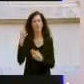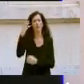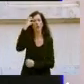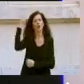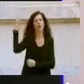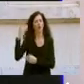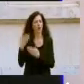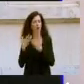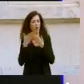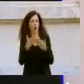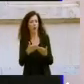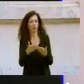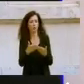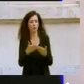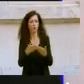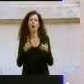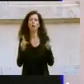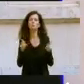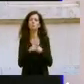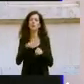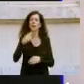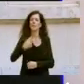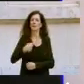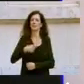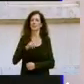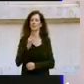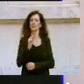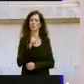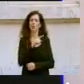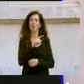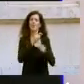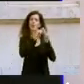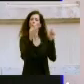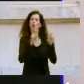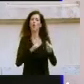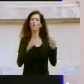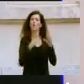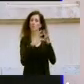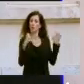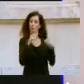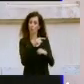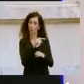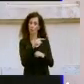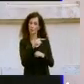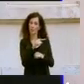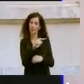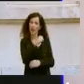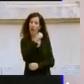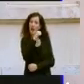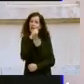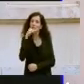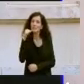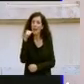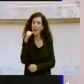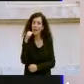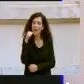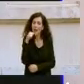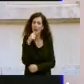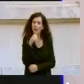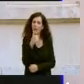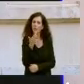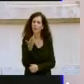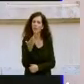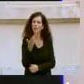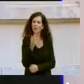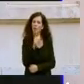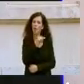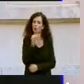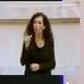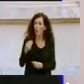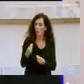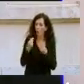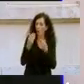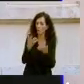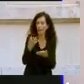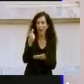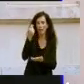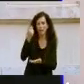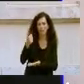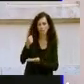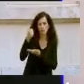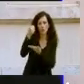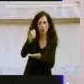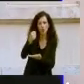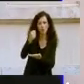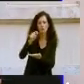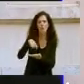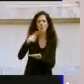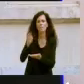del nuovo presidente di confindustria deve soltanto servire a dare risorse e poi a farsi da parte perché sono gli imprenditori che devono gestire